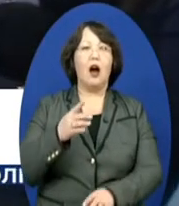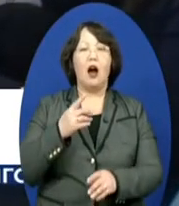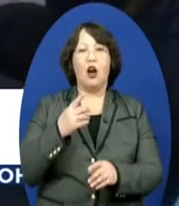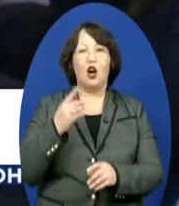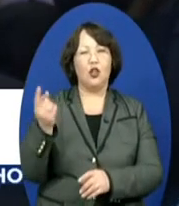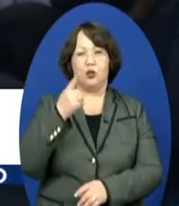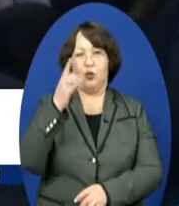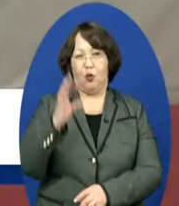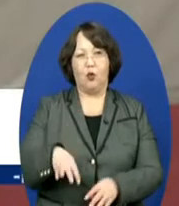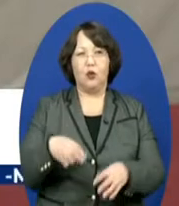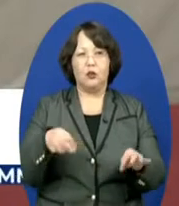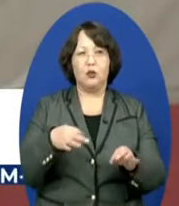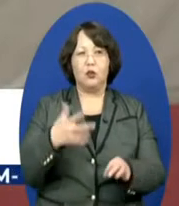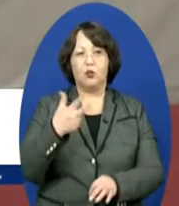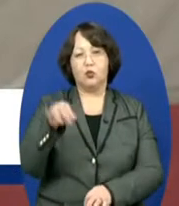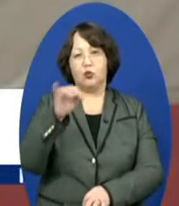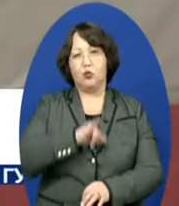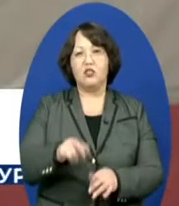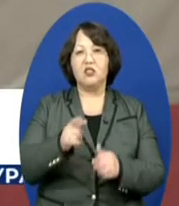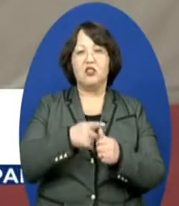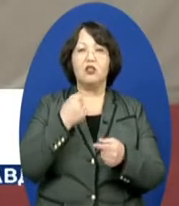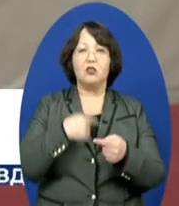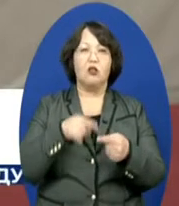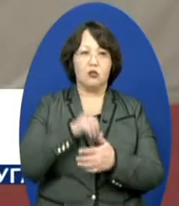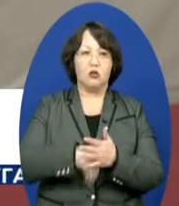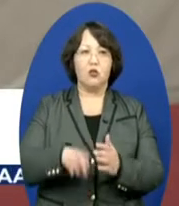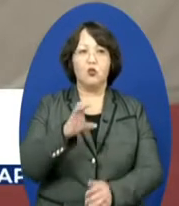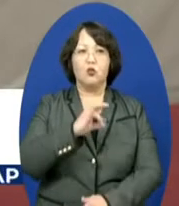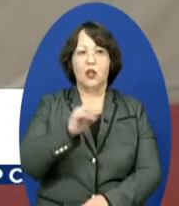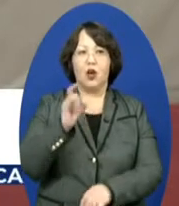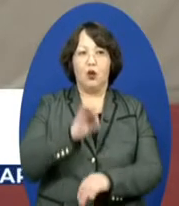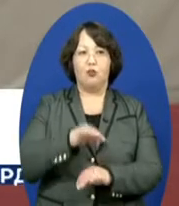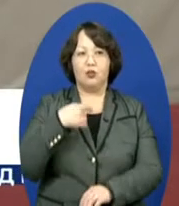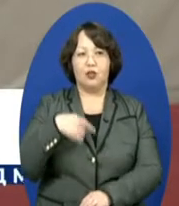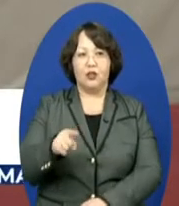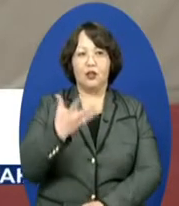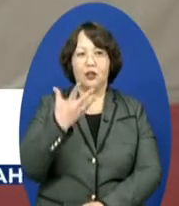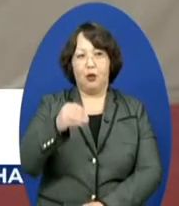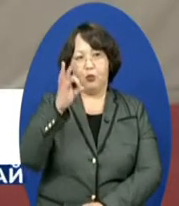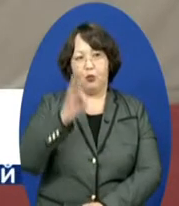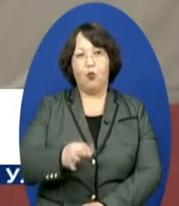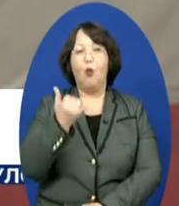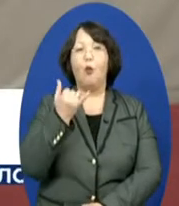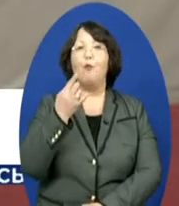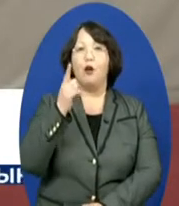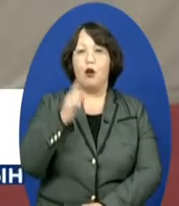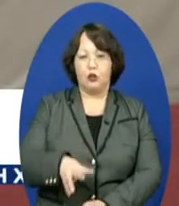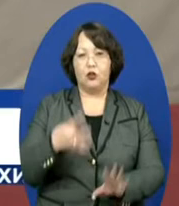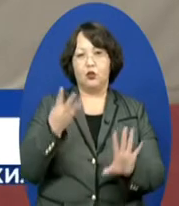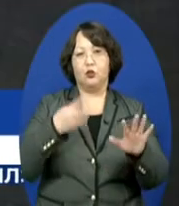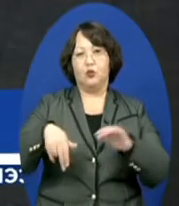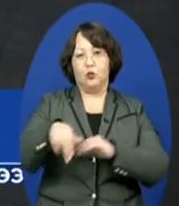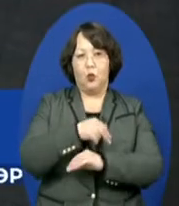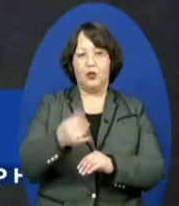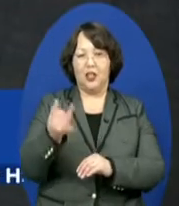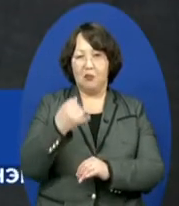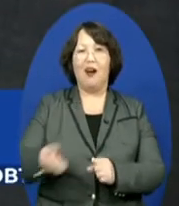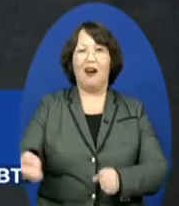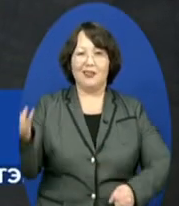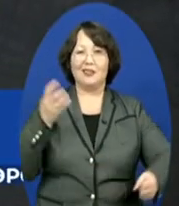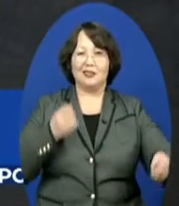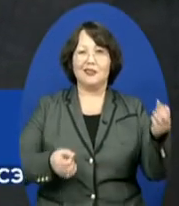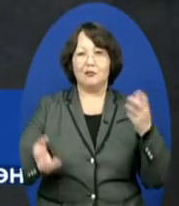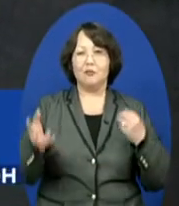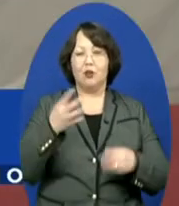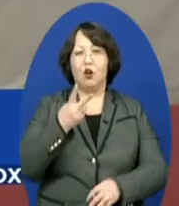тоонд орсон байна. Сүрийгээр өвчлөгсдийн бол 50 гаруй хувийг нийслэл Улаанбаатар хот нийслэл 9 дүүрэг эзэлж байгаа.